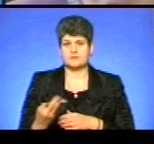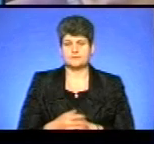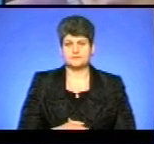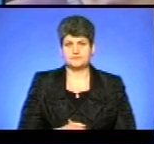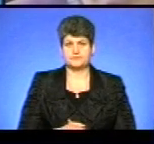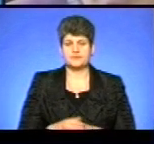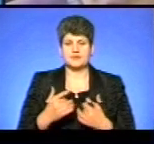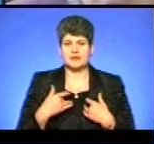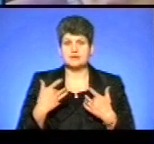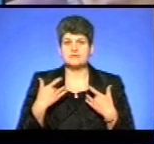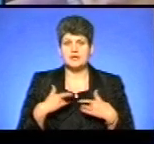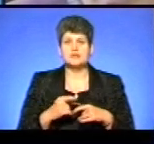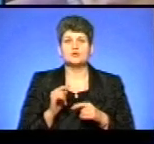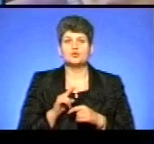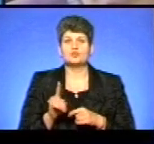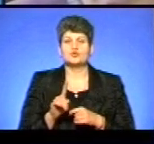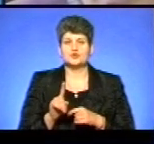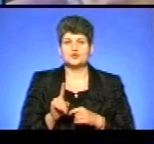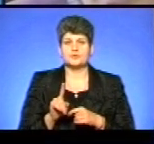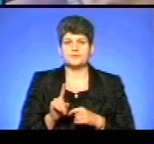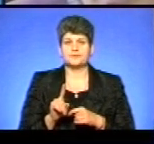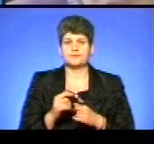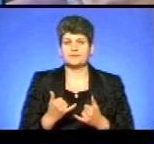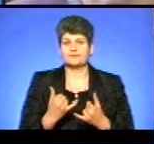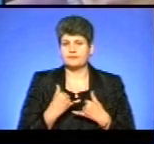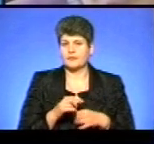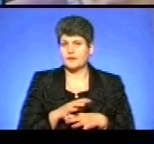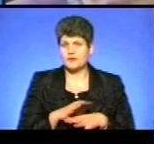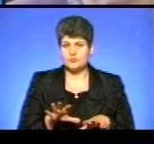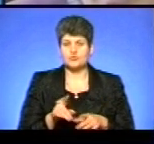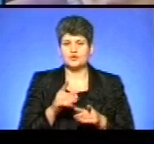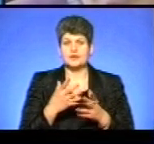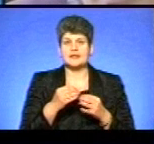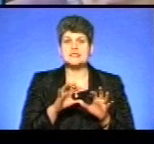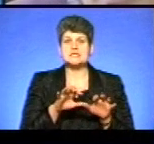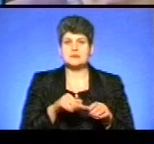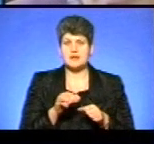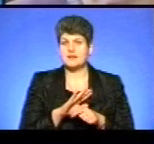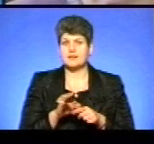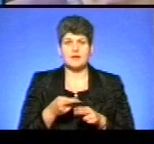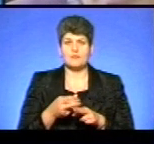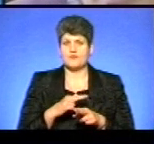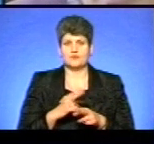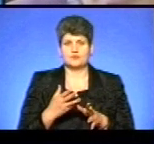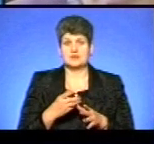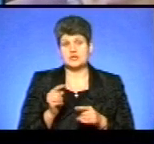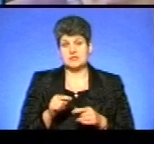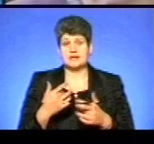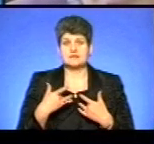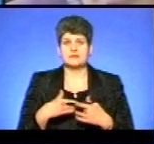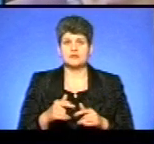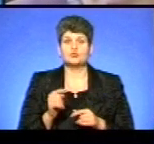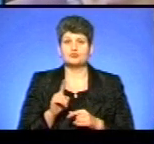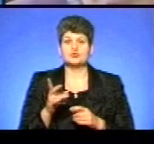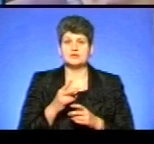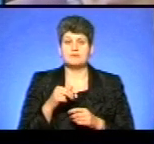Я звільнилася, тому що на уступки нам не пішли. Той день нас все-таки забрали і не вернули. І через те я звільнилася. Тому що